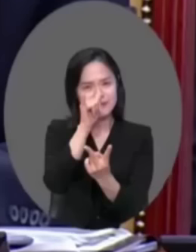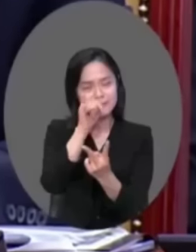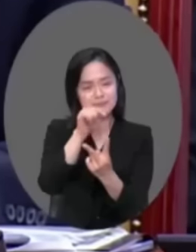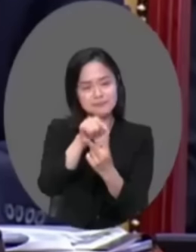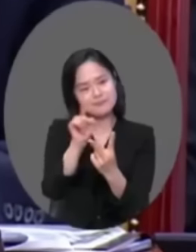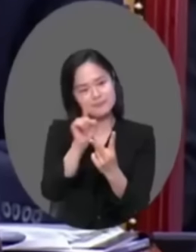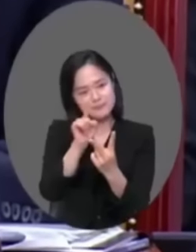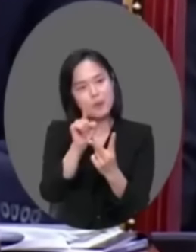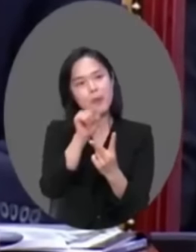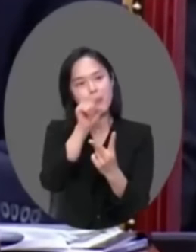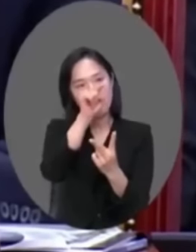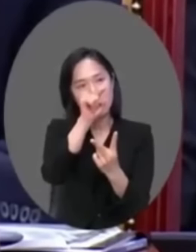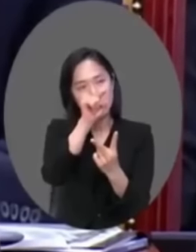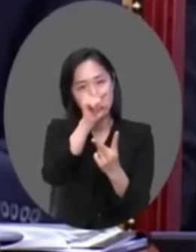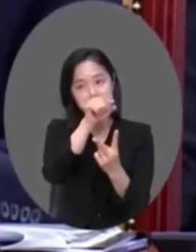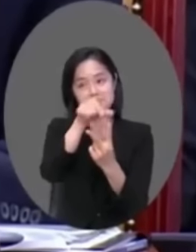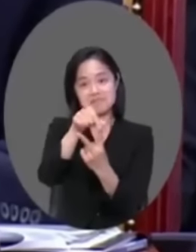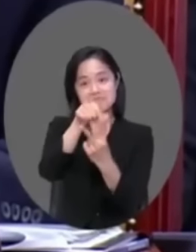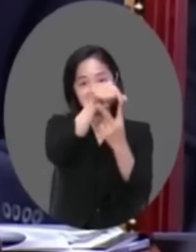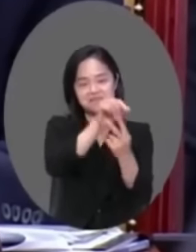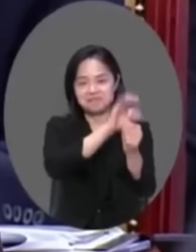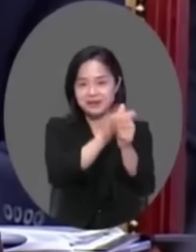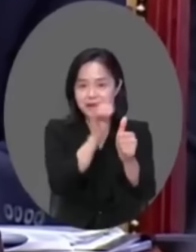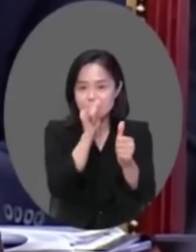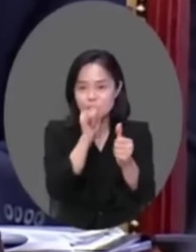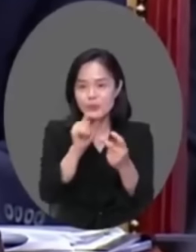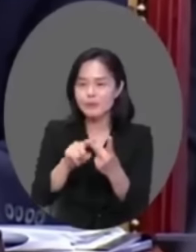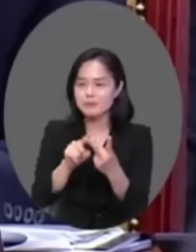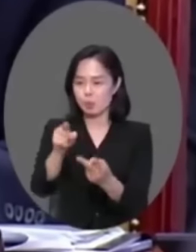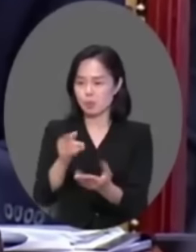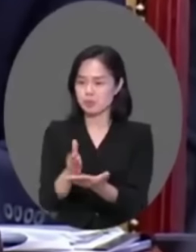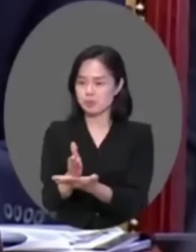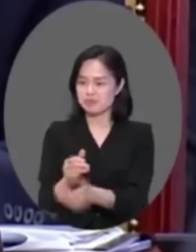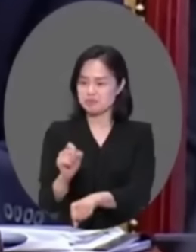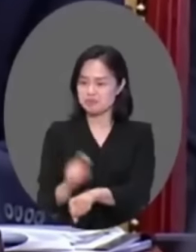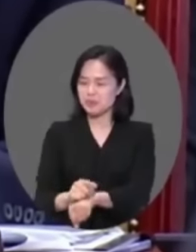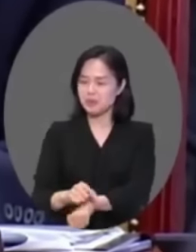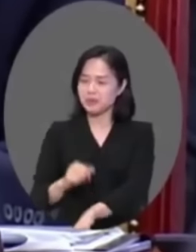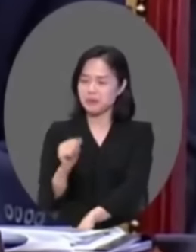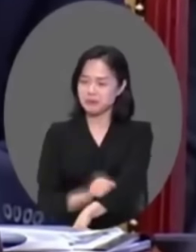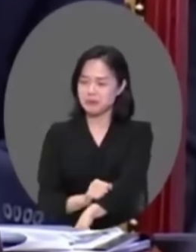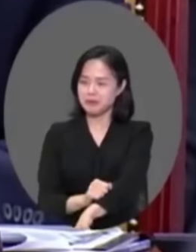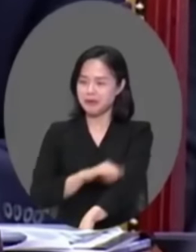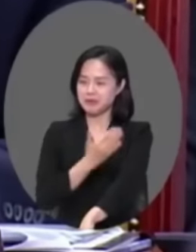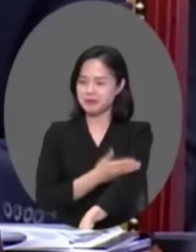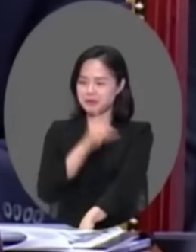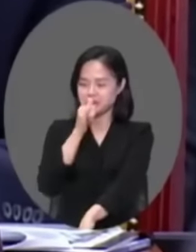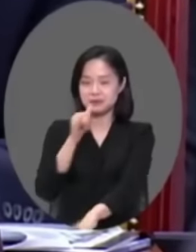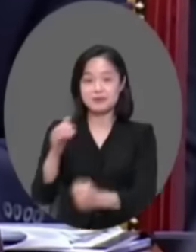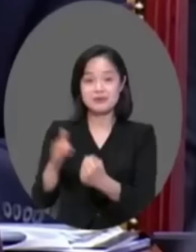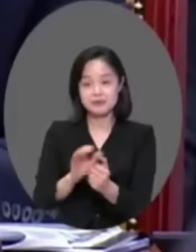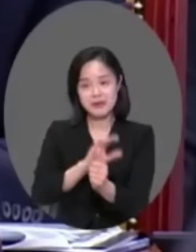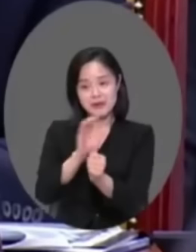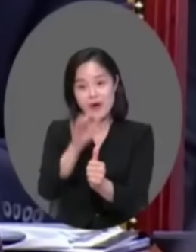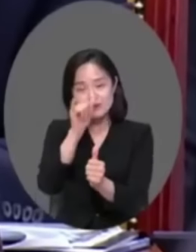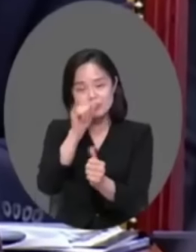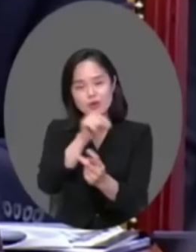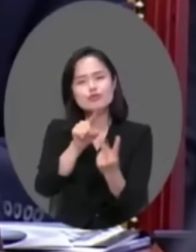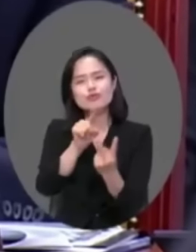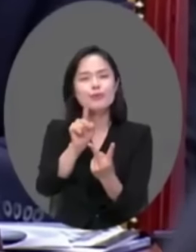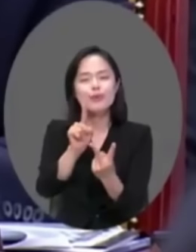중 하나일텐데 어떤 케이스라고 생각하십니까 솔직히 본의원은 뭐 역관 나쁘지 않다 생각합니다 아 저는 그 이준석